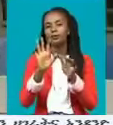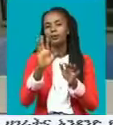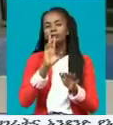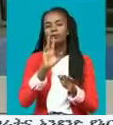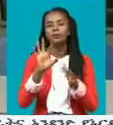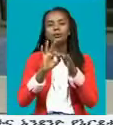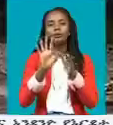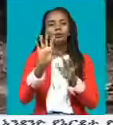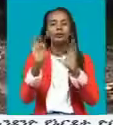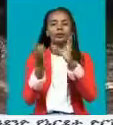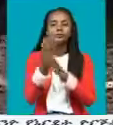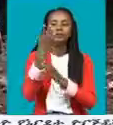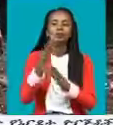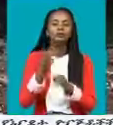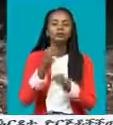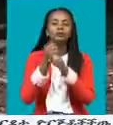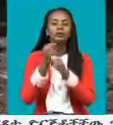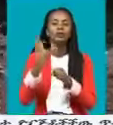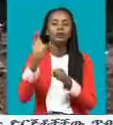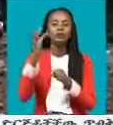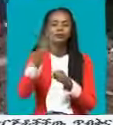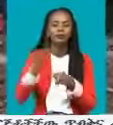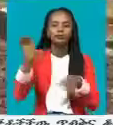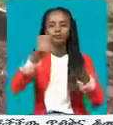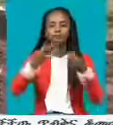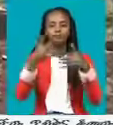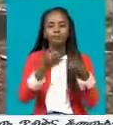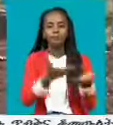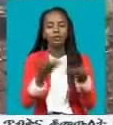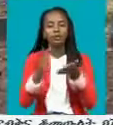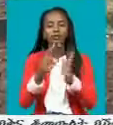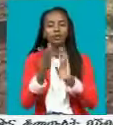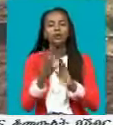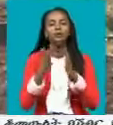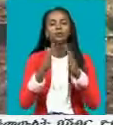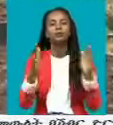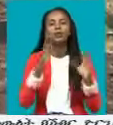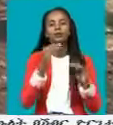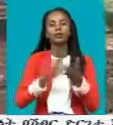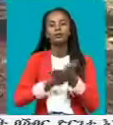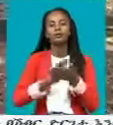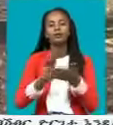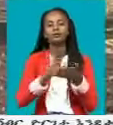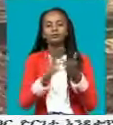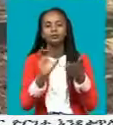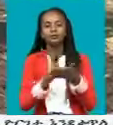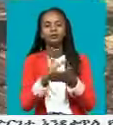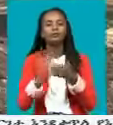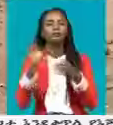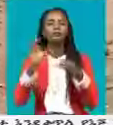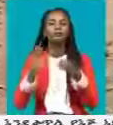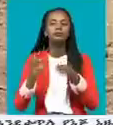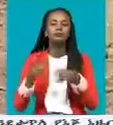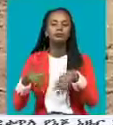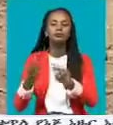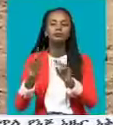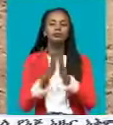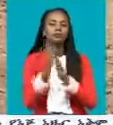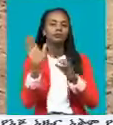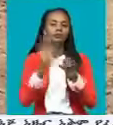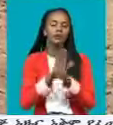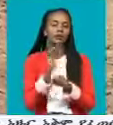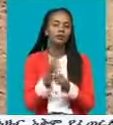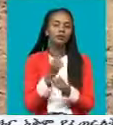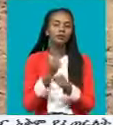ምንጭ ዩኒቨርሲቲ ድጋፍ የኮምፖስት ማቀነባበሪያ ማሽን የቀረበለት ሲሆን በስፋትና በጥራት በማምረት የአርሶ አደሩን ፍላጎት ለማሟላት